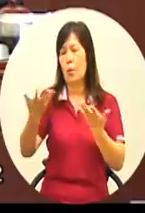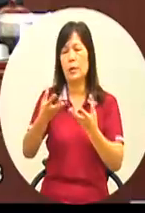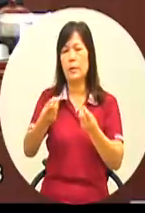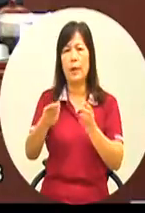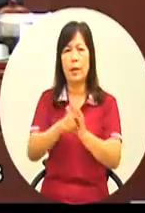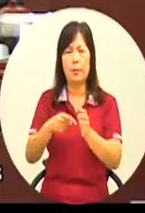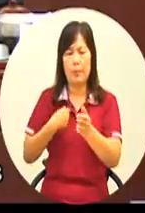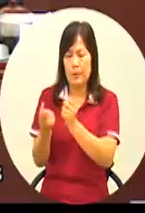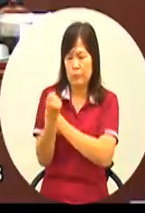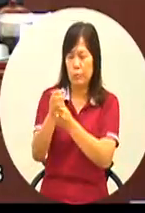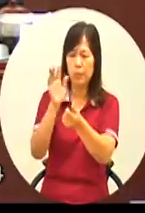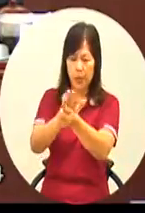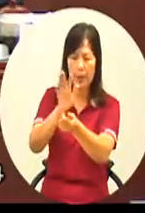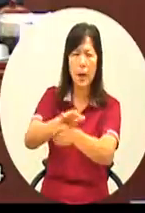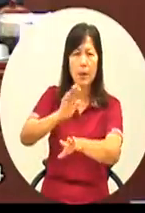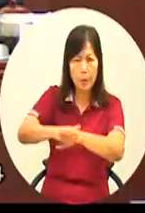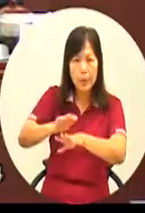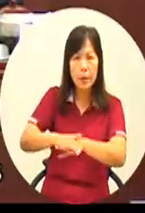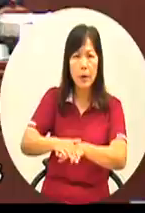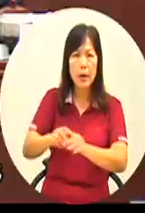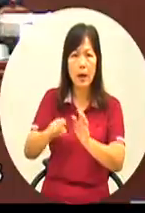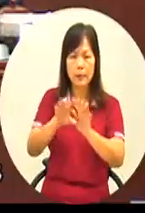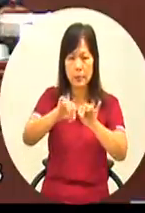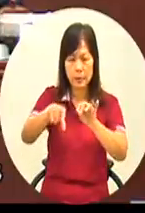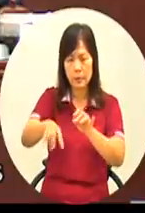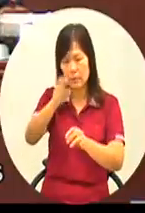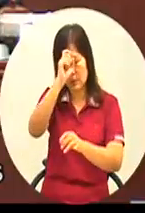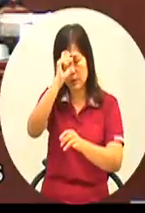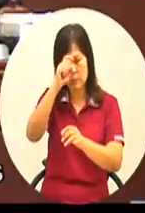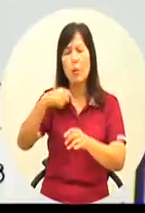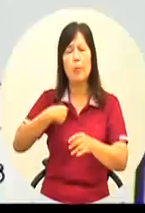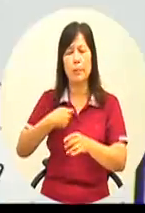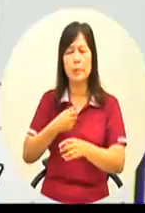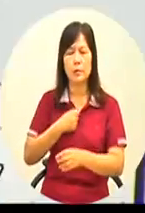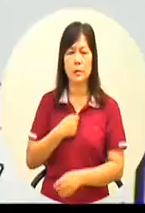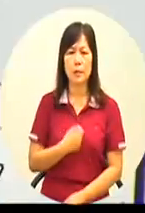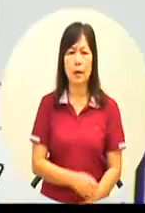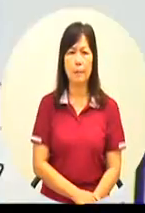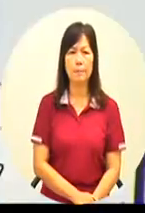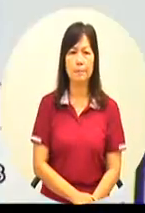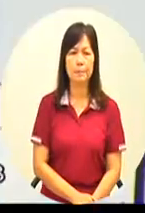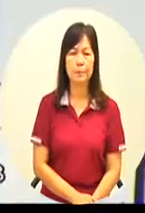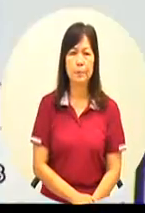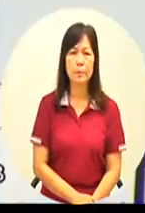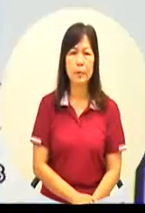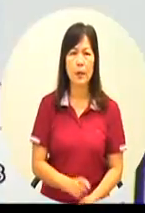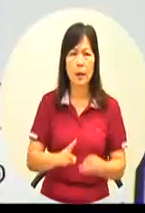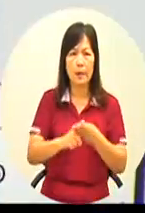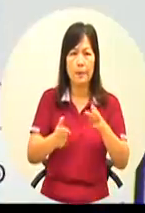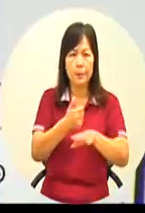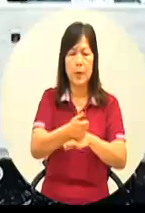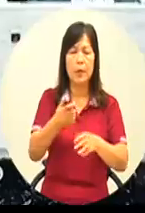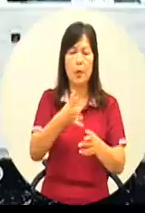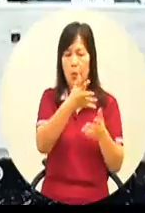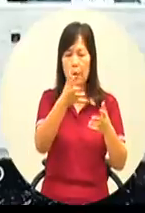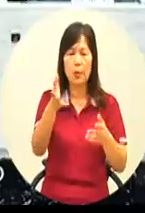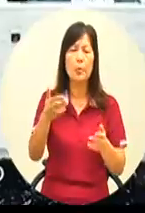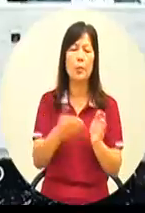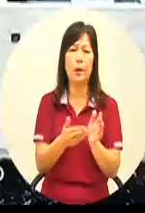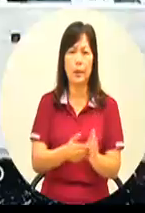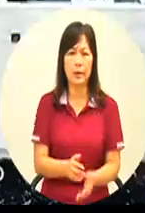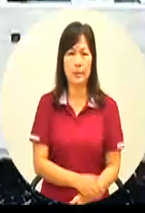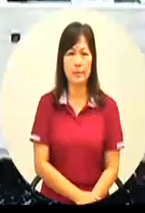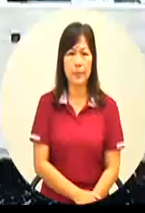们一定会尽力来协助这件事，啊，这也是地方的期待，我们都了解。 好，谢谢局长，局长请坐。好，主席，我的咨询到此结束。